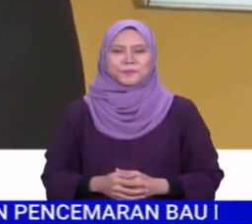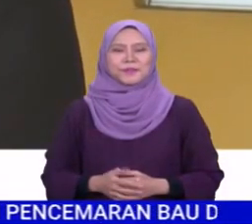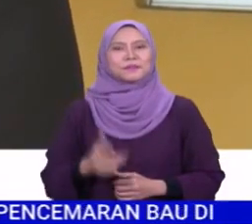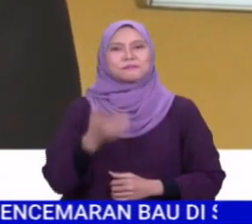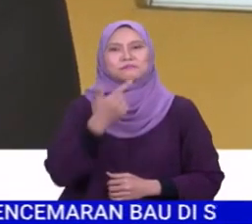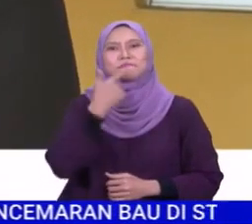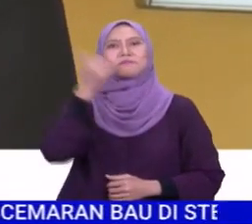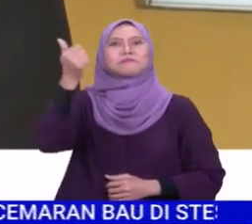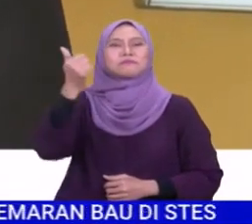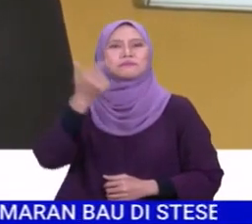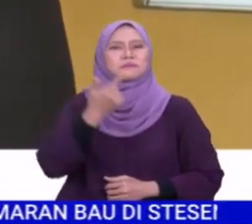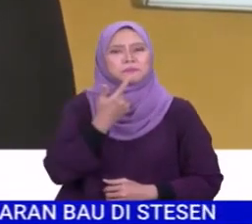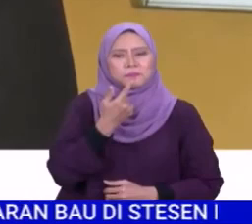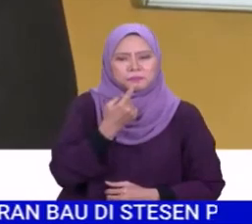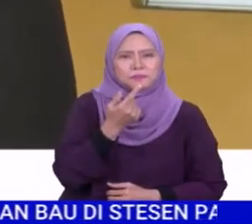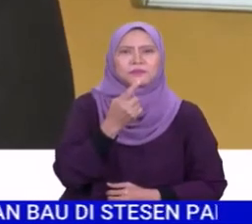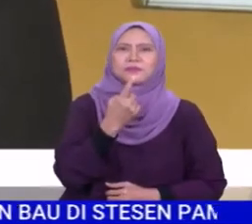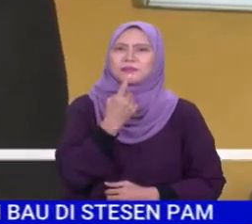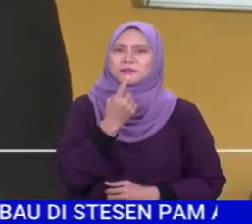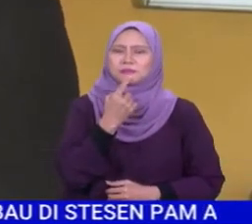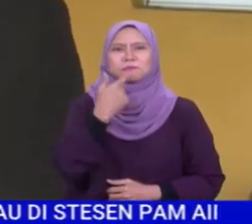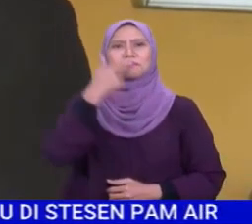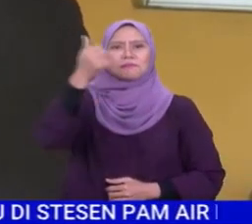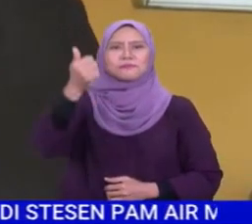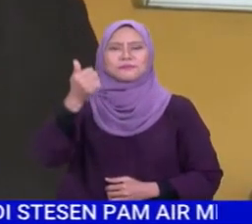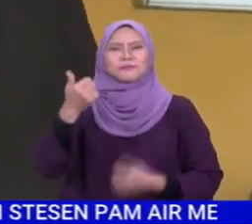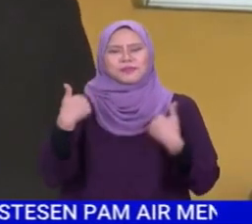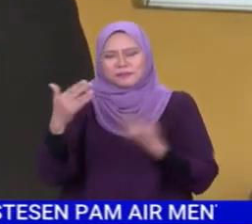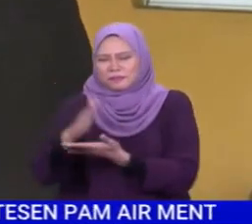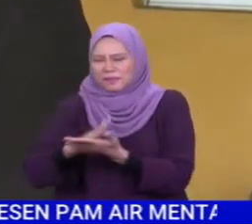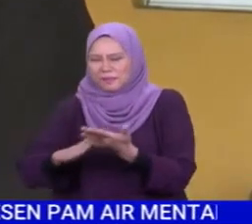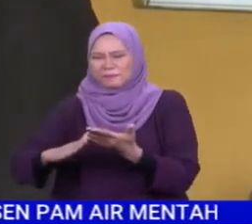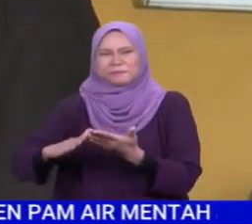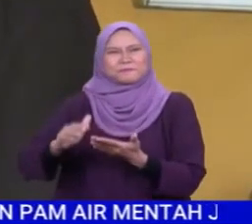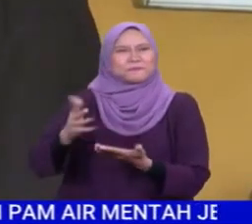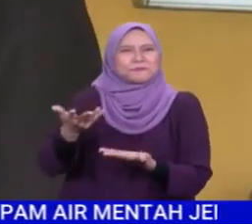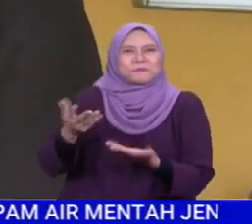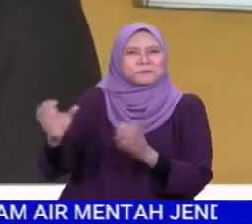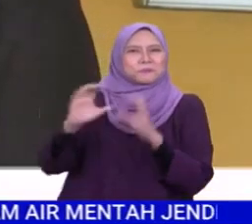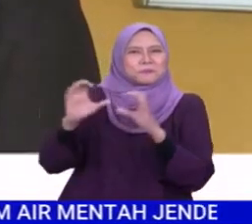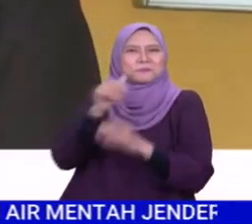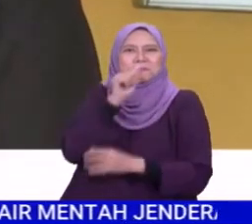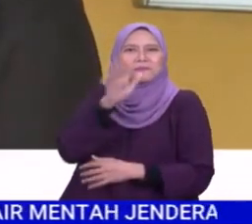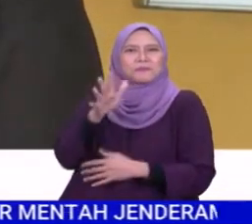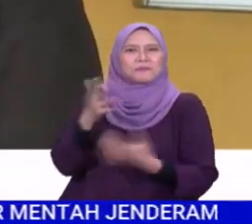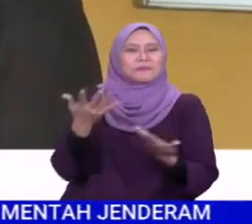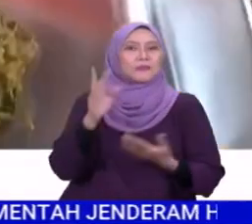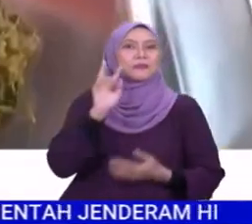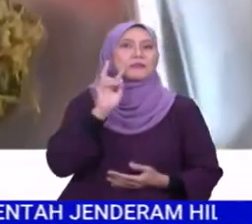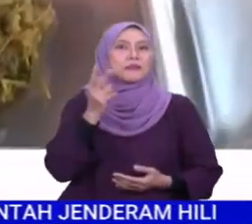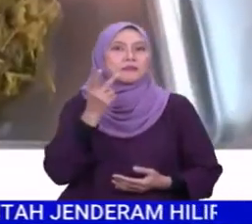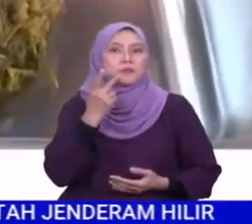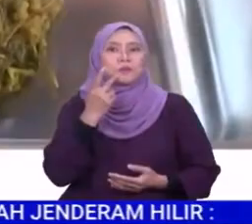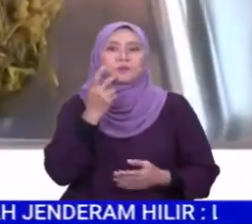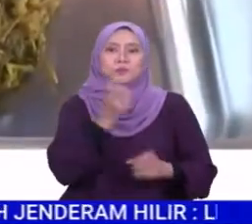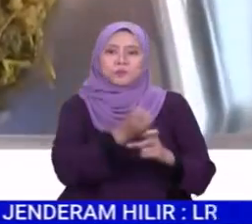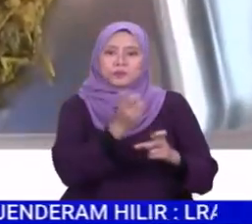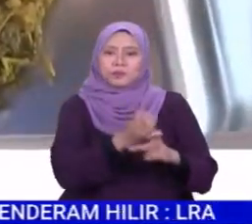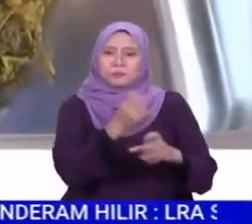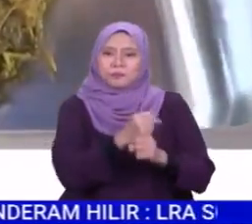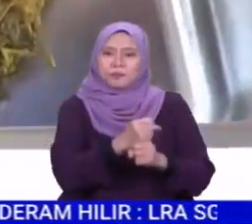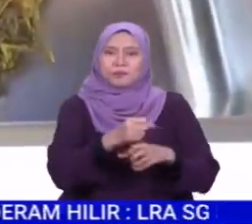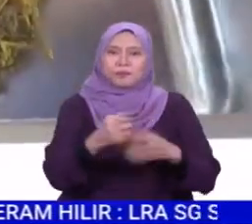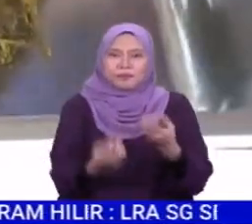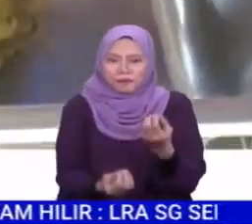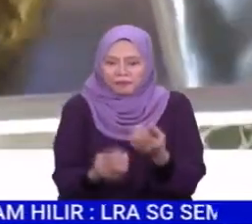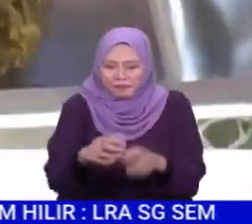taste dia the best in the world lah bagi saya lah. Tak tahu orang lain kan. Ada orang tak boleh terima. Lagi satu, dia punya sayur ni susah nak dapat. Nak tanam dia